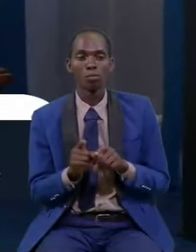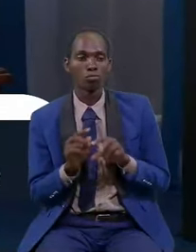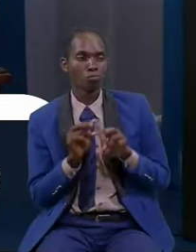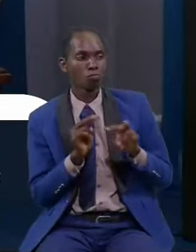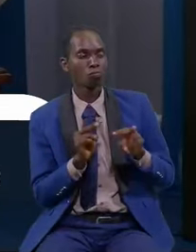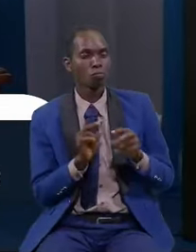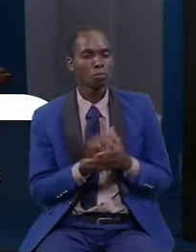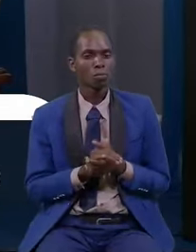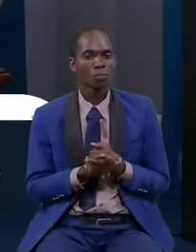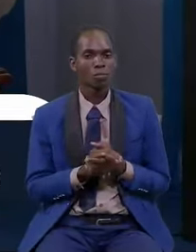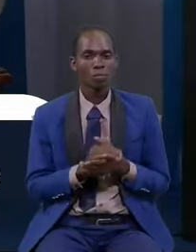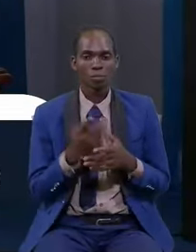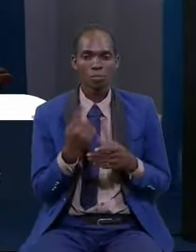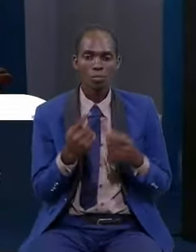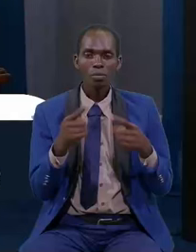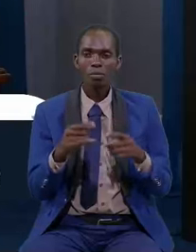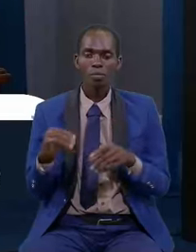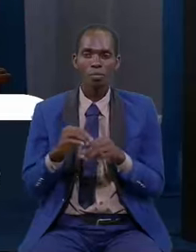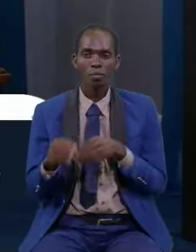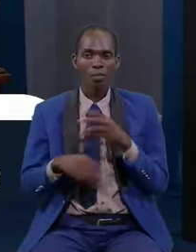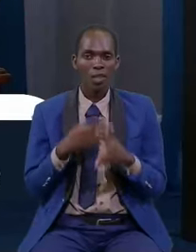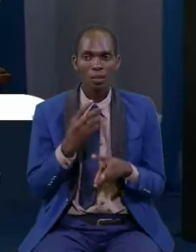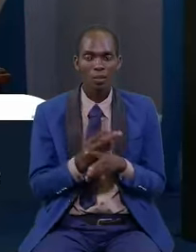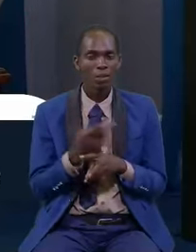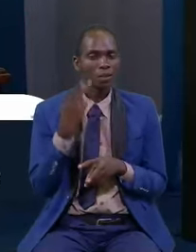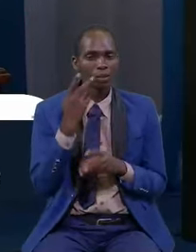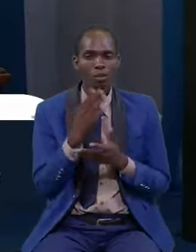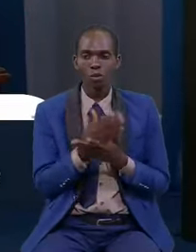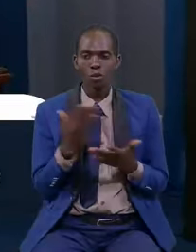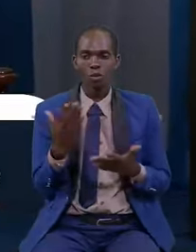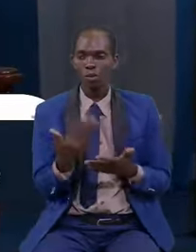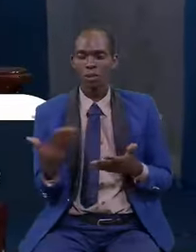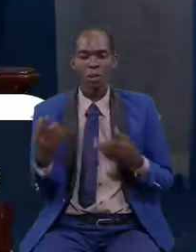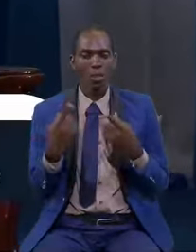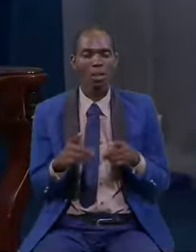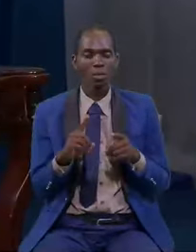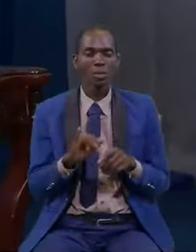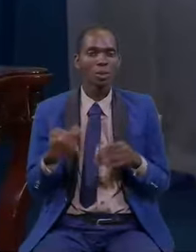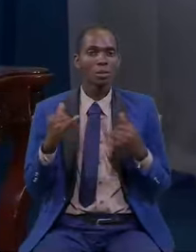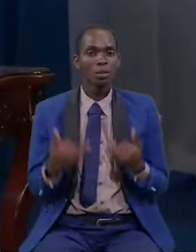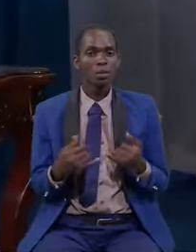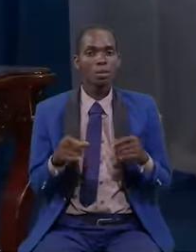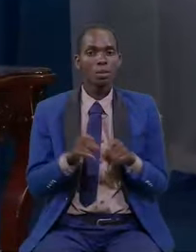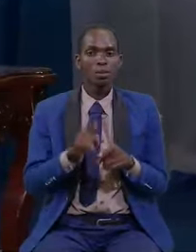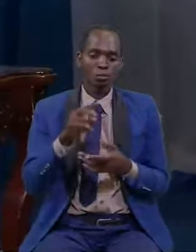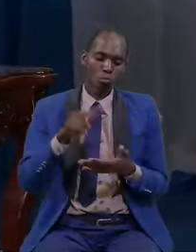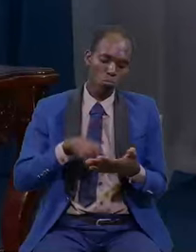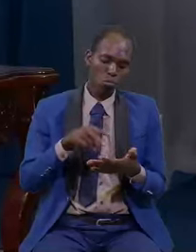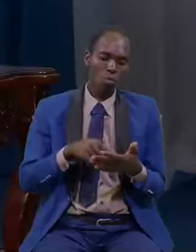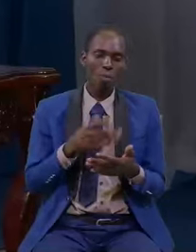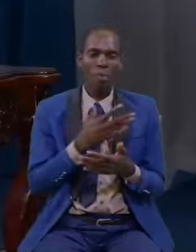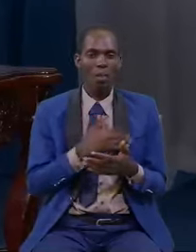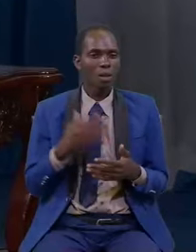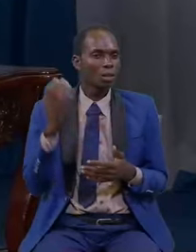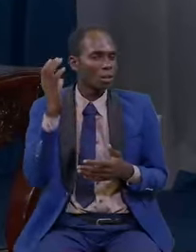Comme on voit la situation dans le monde, il y a un ébranlement dans le monde. Comme on lit et qu'on